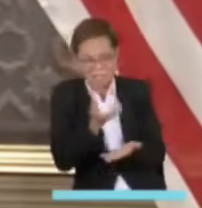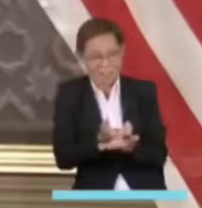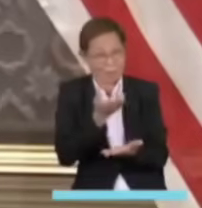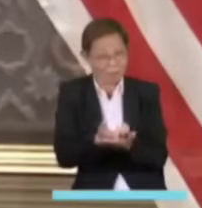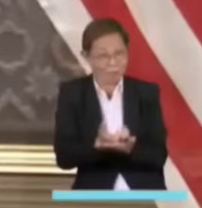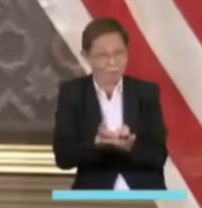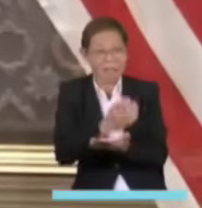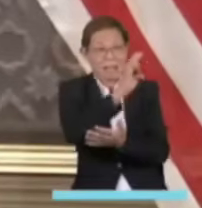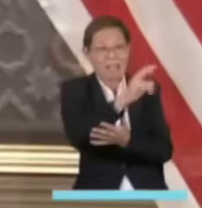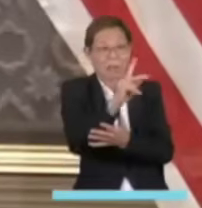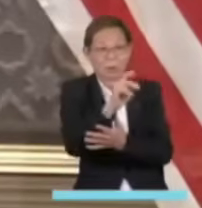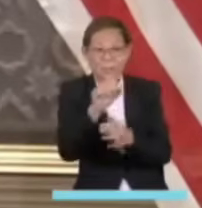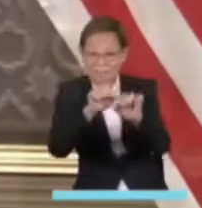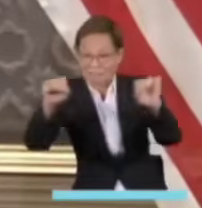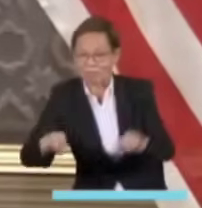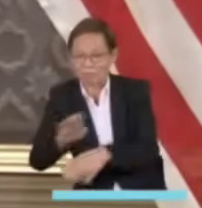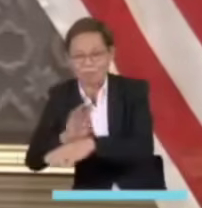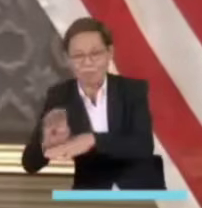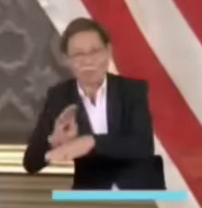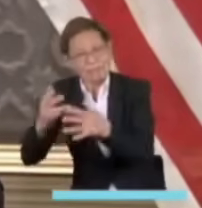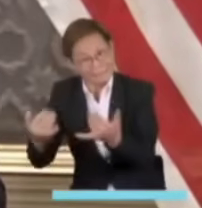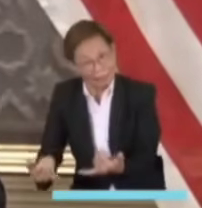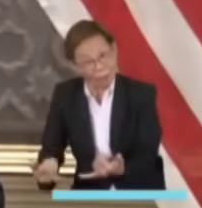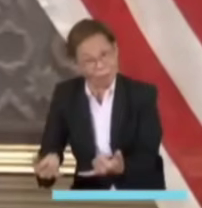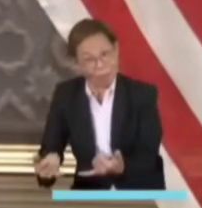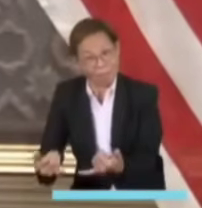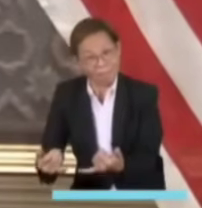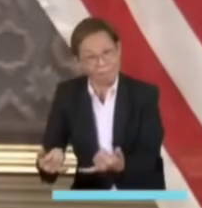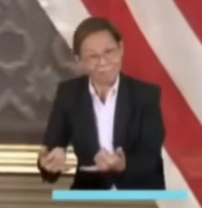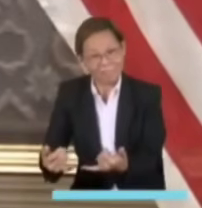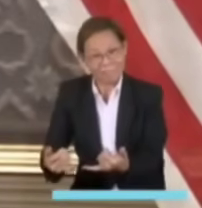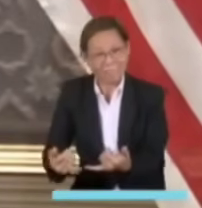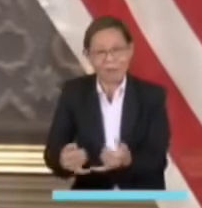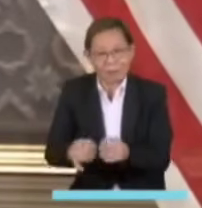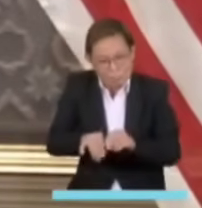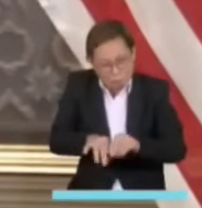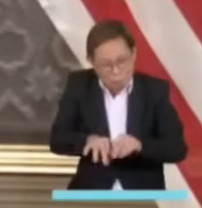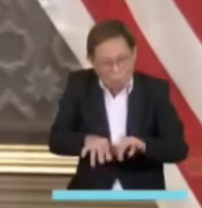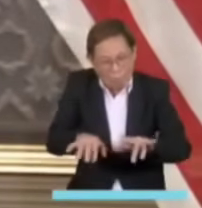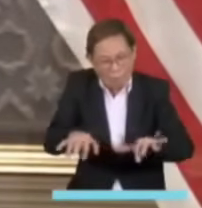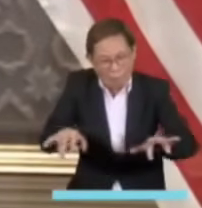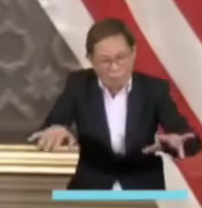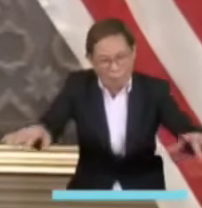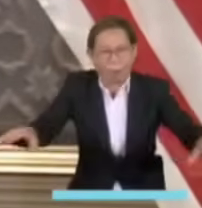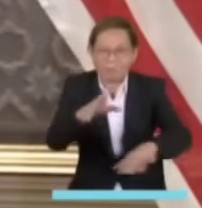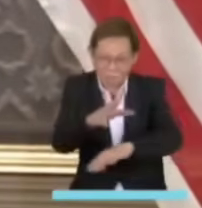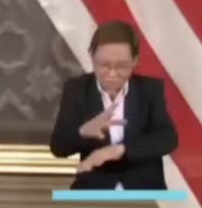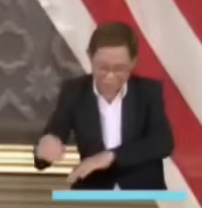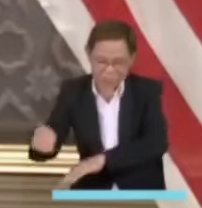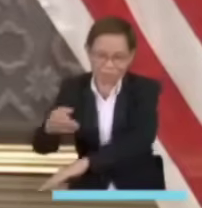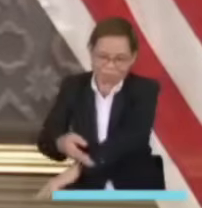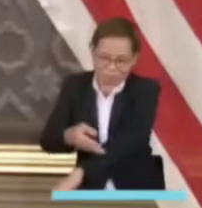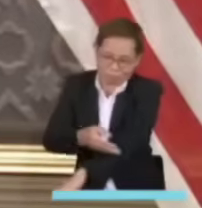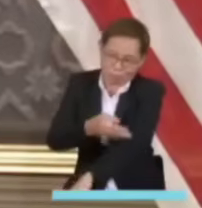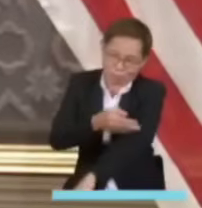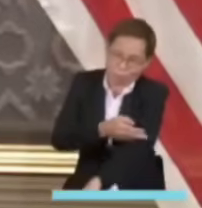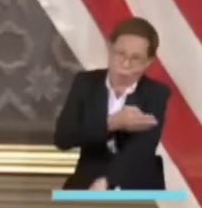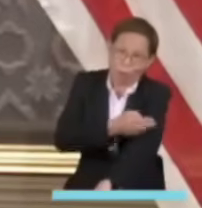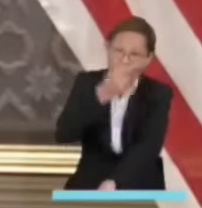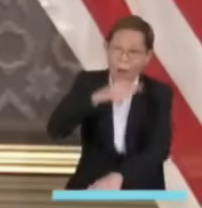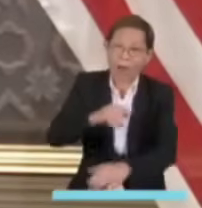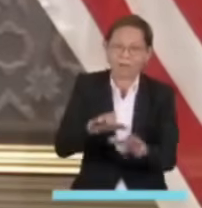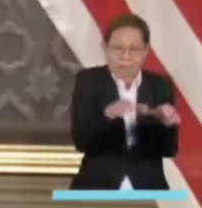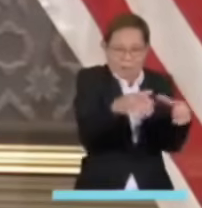ekonomi, ekosistem perniagaan sedang diperluas, ditambah baik, antaranya